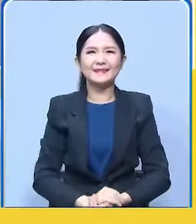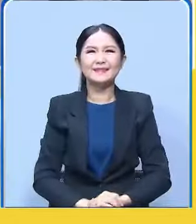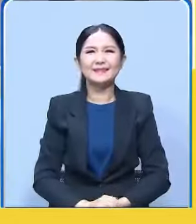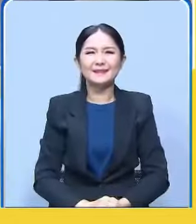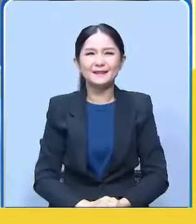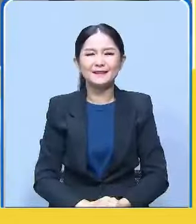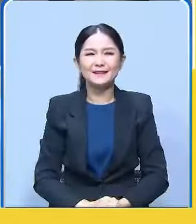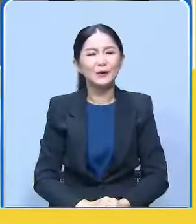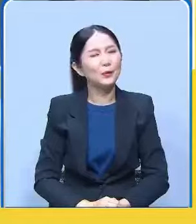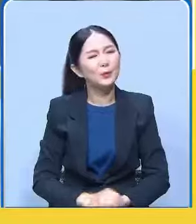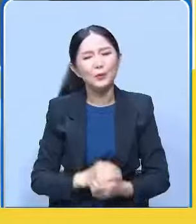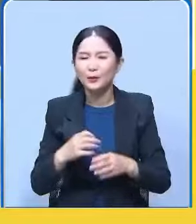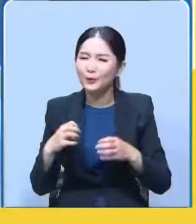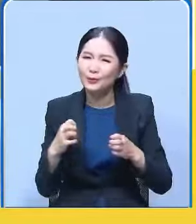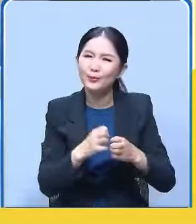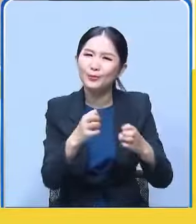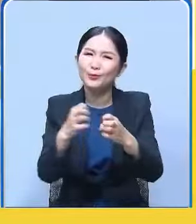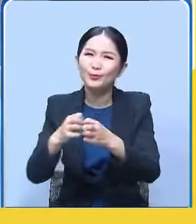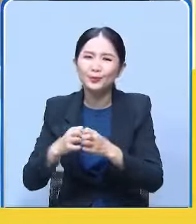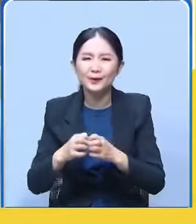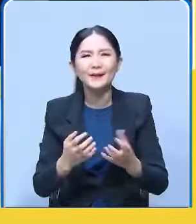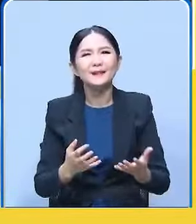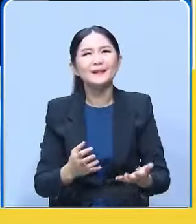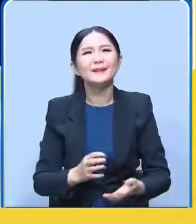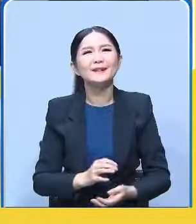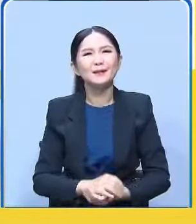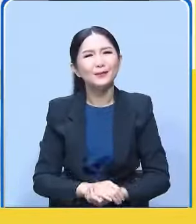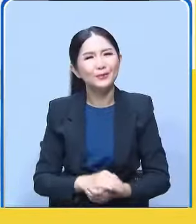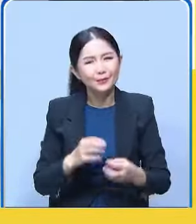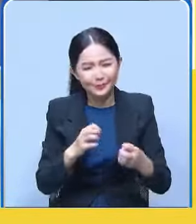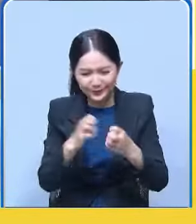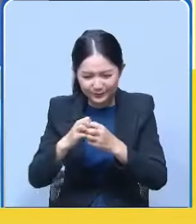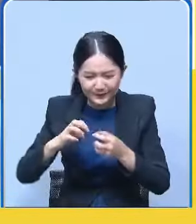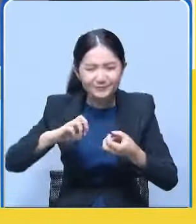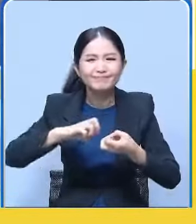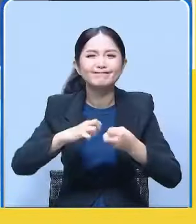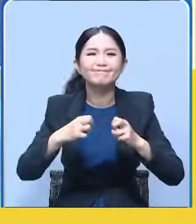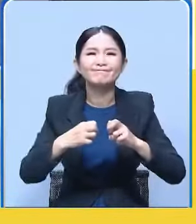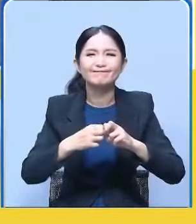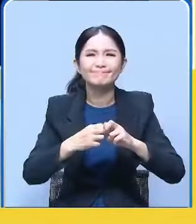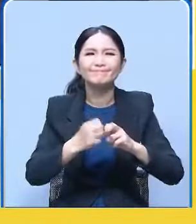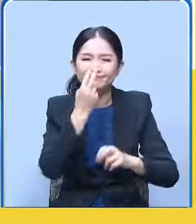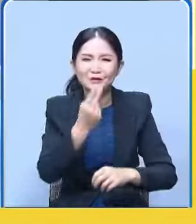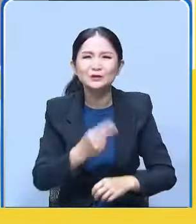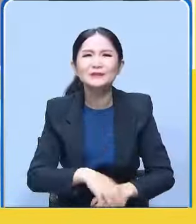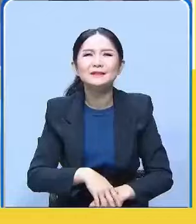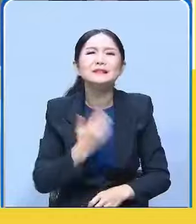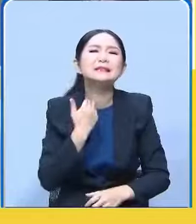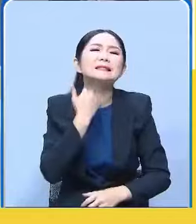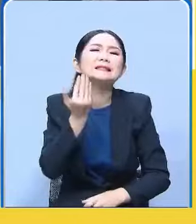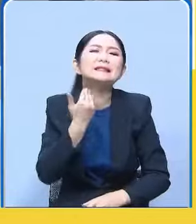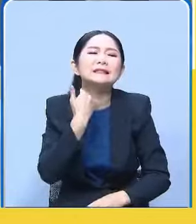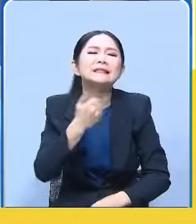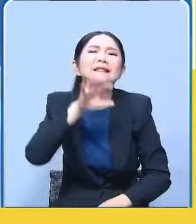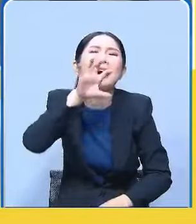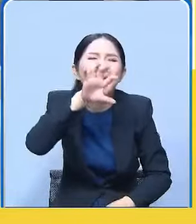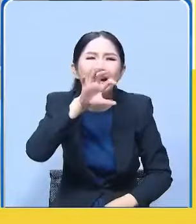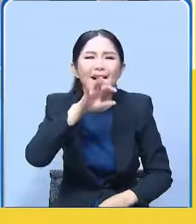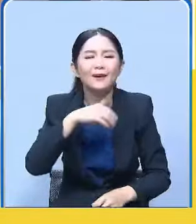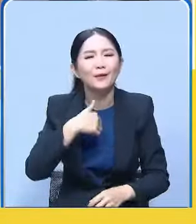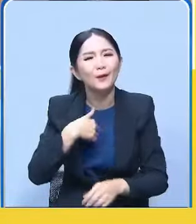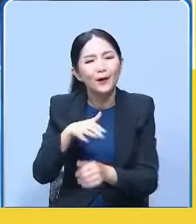วุ่นวายวุ่นวายพอสมควรสังเกตจากเสียงนะคะคุณผู้ชมไม่รู้จะสงสาร